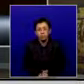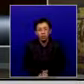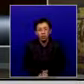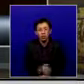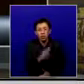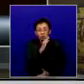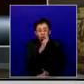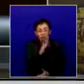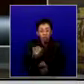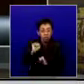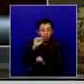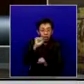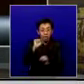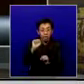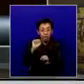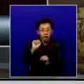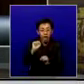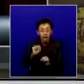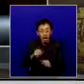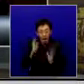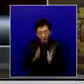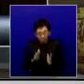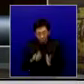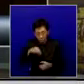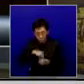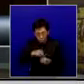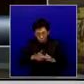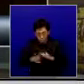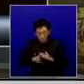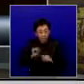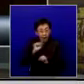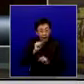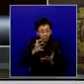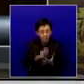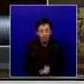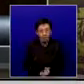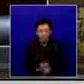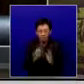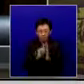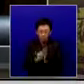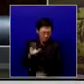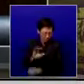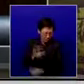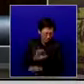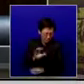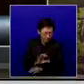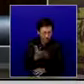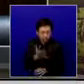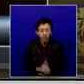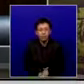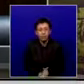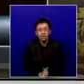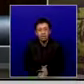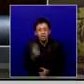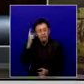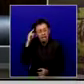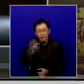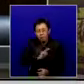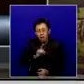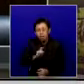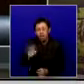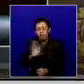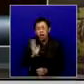านไม่ประกาศล็อกดาวน์แบบนี้ไม่ใช้ยาแรงแบบนี้เขายังไม่ถึงเกณฑ์ต้องฆ่าตัวตาย